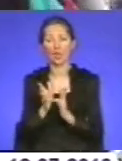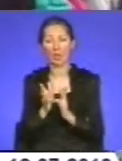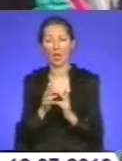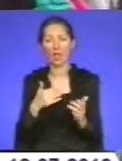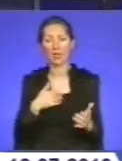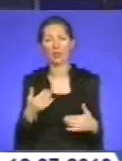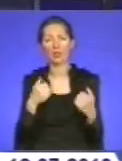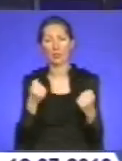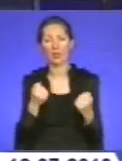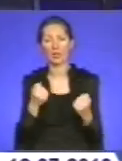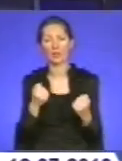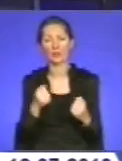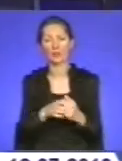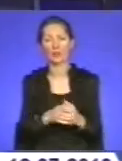Спасителя.